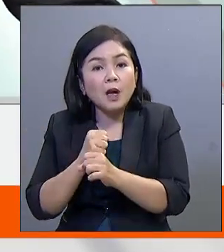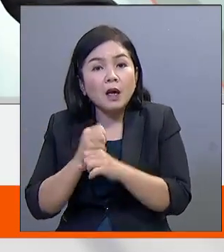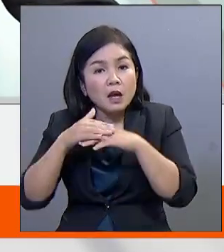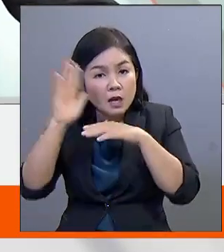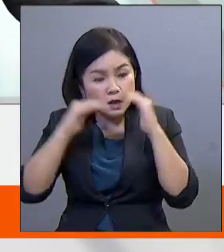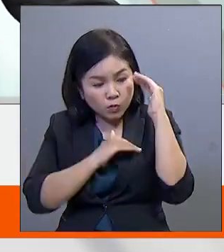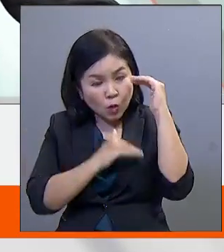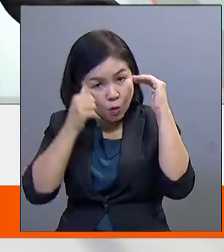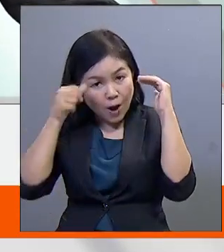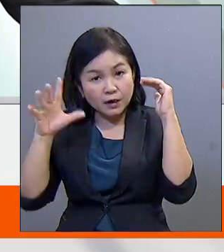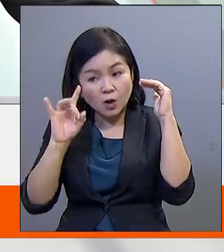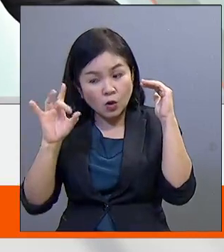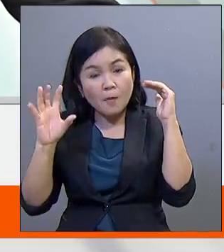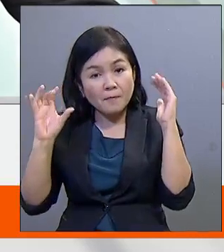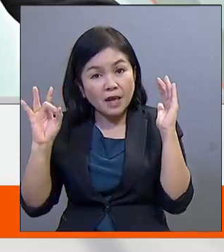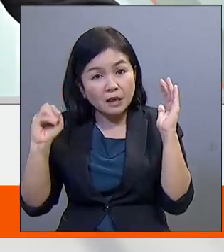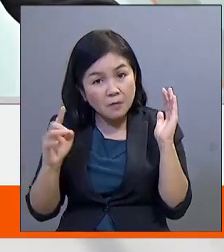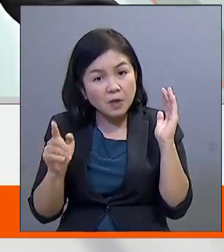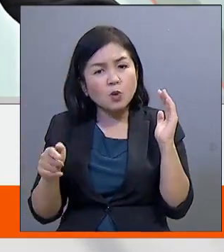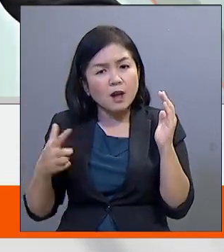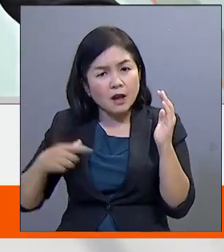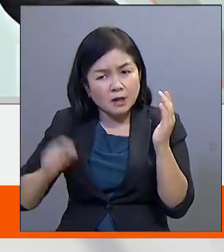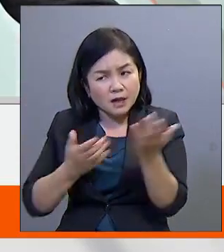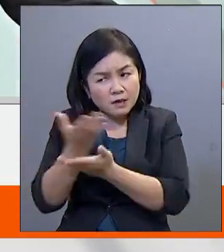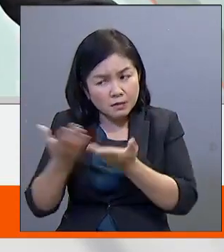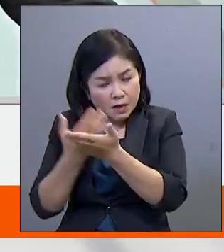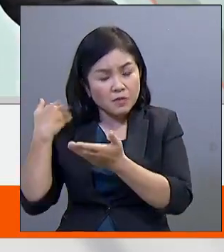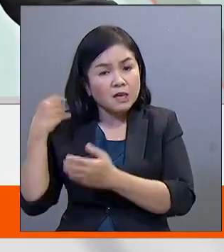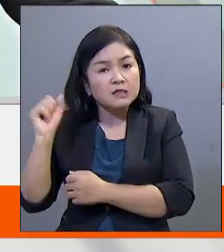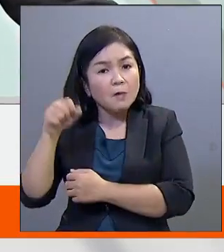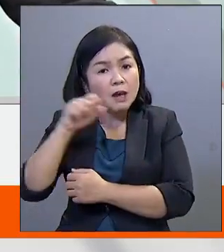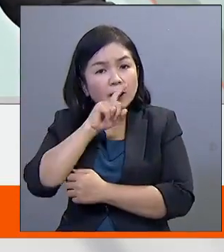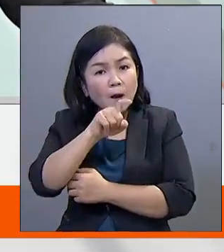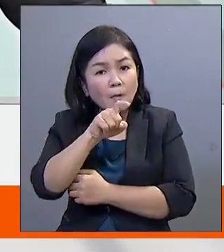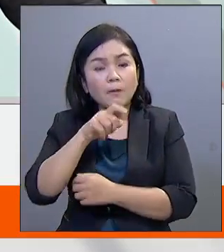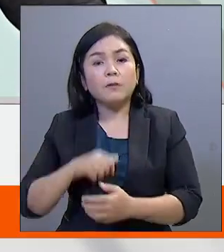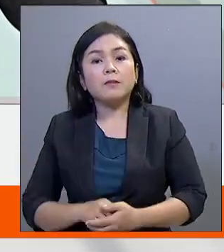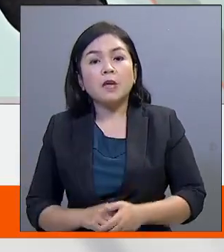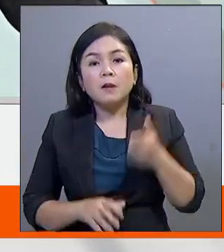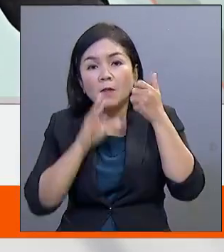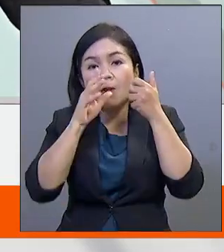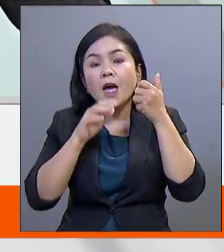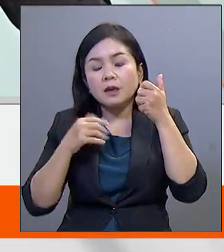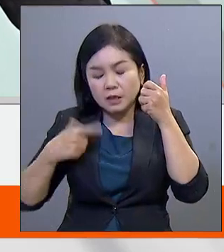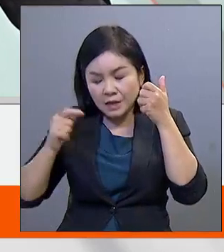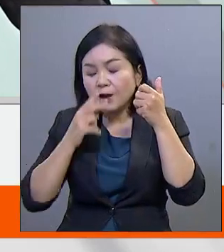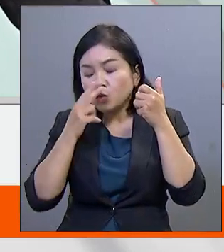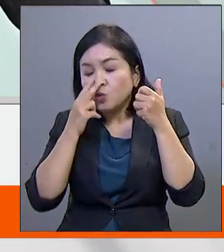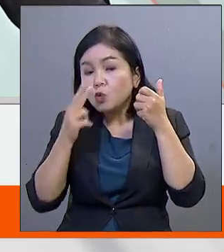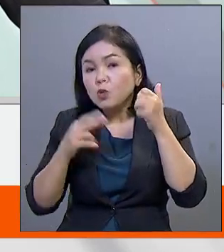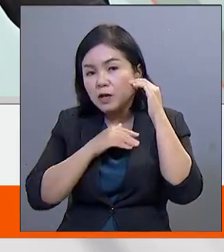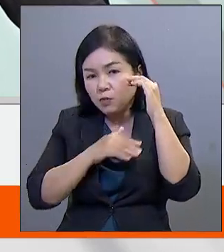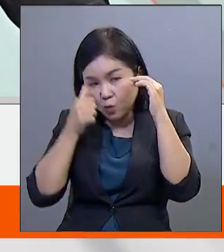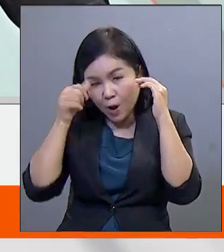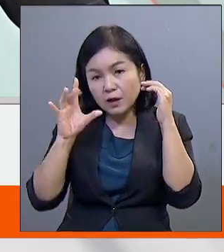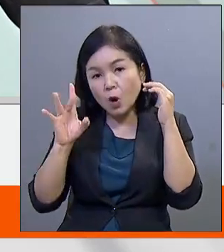วนมวจะเป็ศาลาสําคญทสารจะตองหยิบยกขึมาวิณิจฉัยในเรื่องนี้ด้วยหรอเปลาสารทคงหบยกมา แต่วา